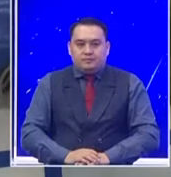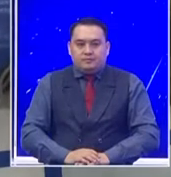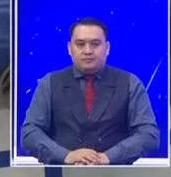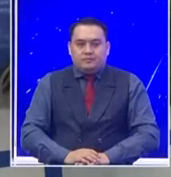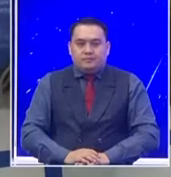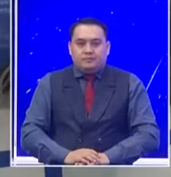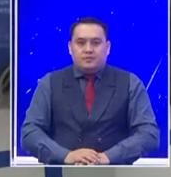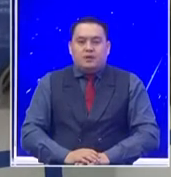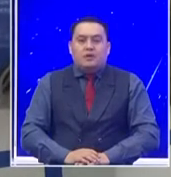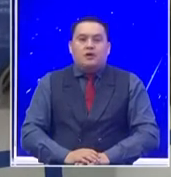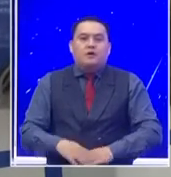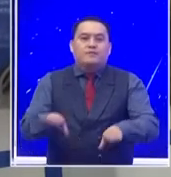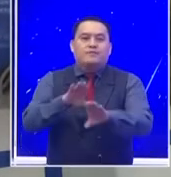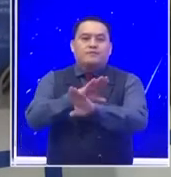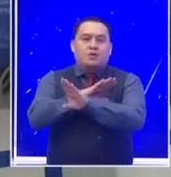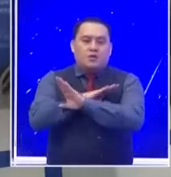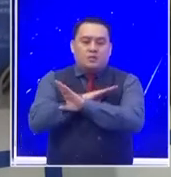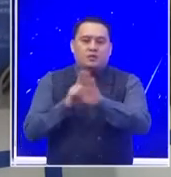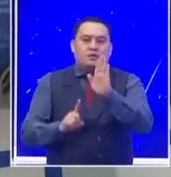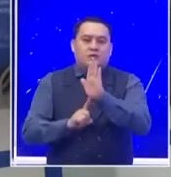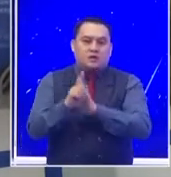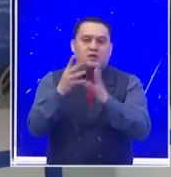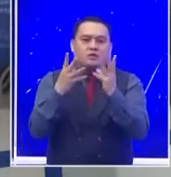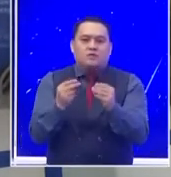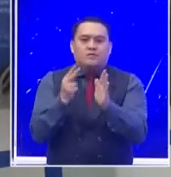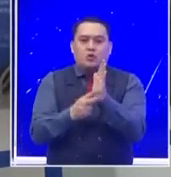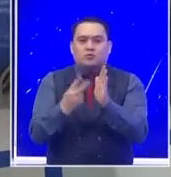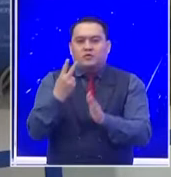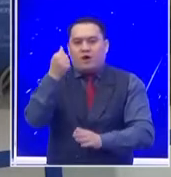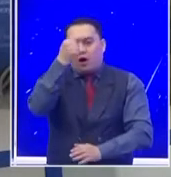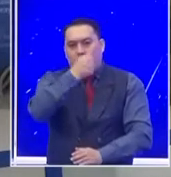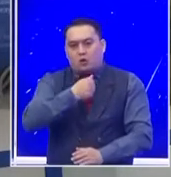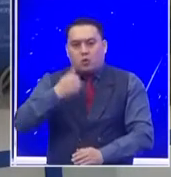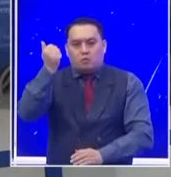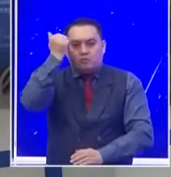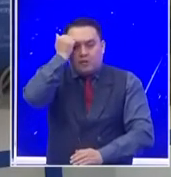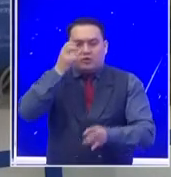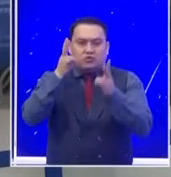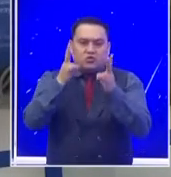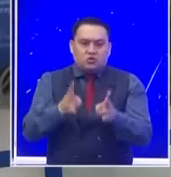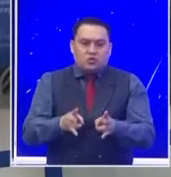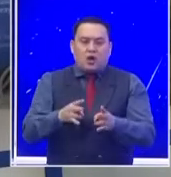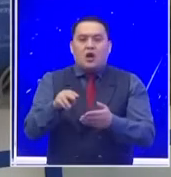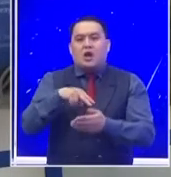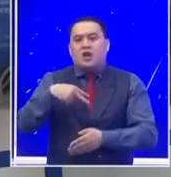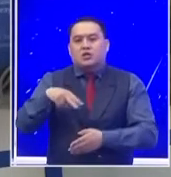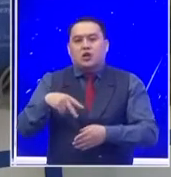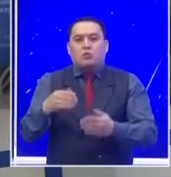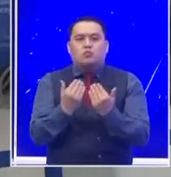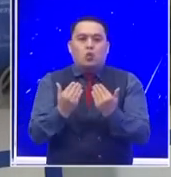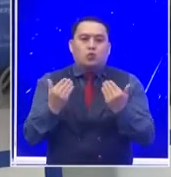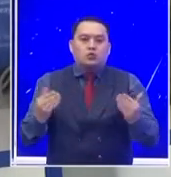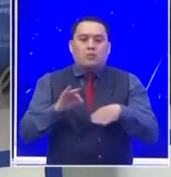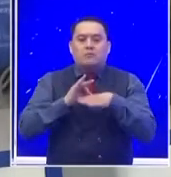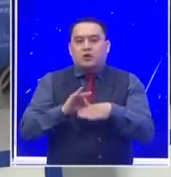со дня гибели великого казахского писателя прошло 82 года в память о трагической дате литературном музее ежегодно